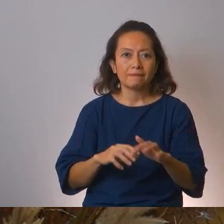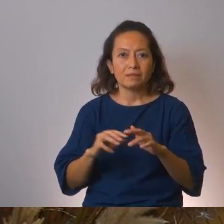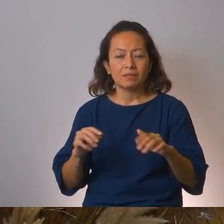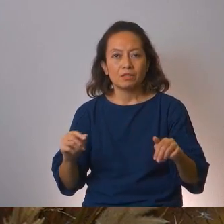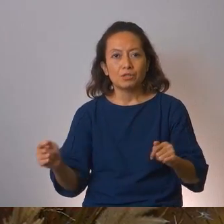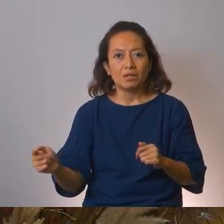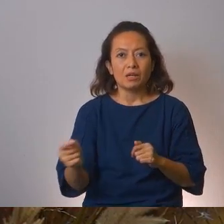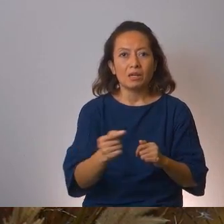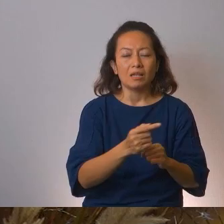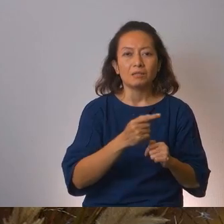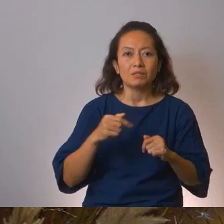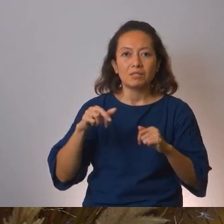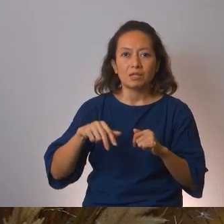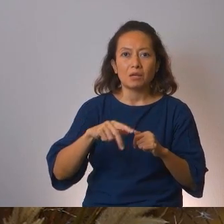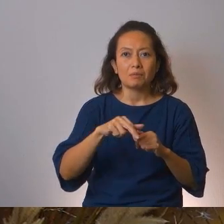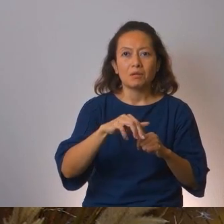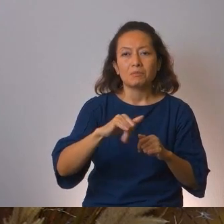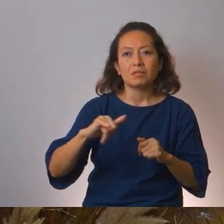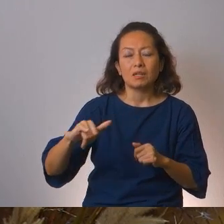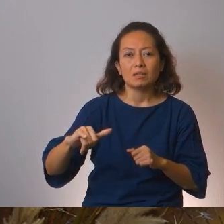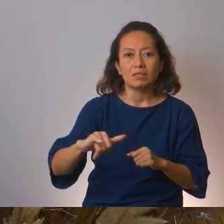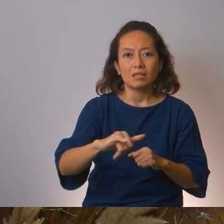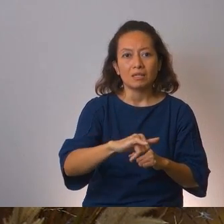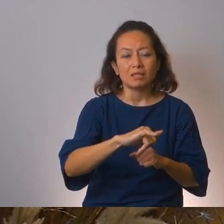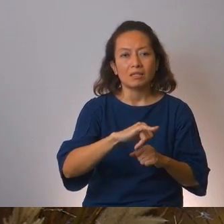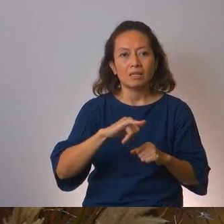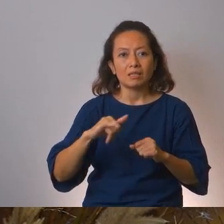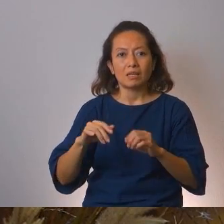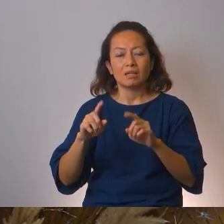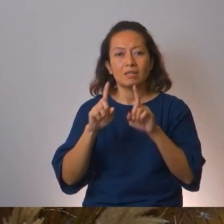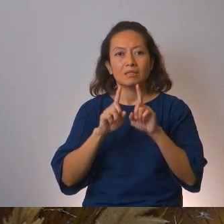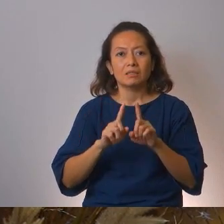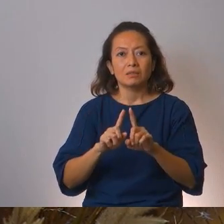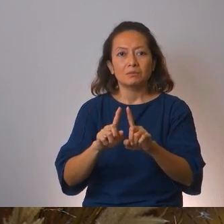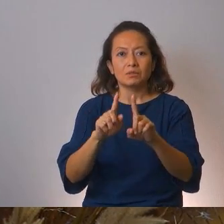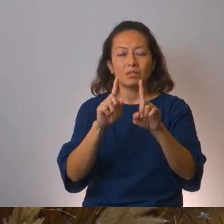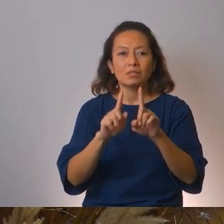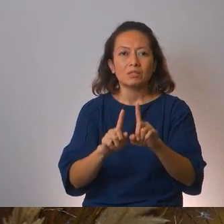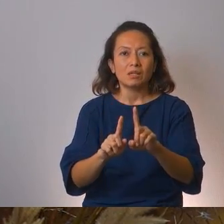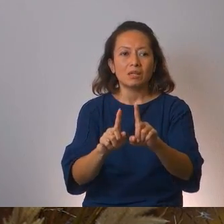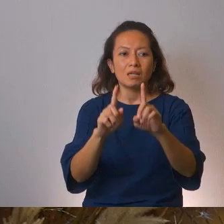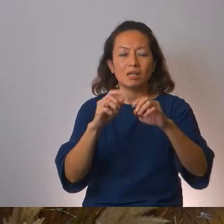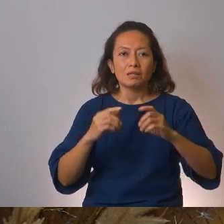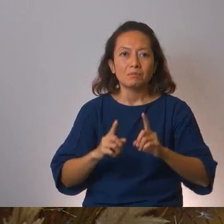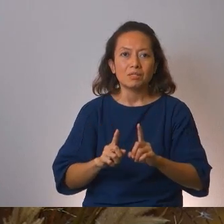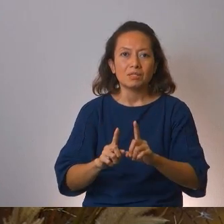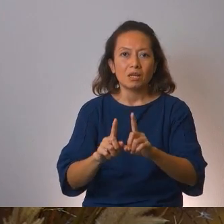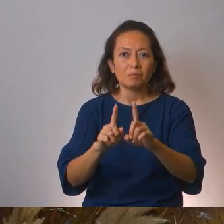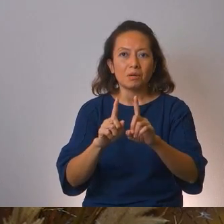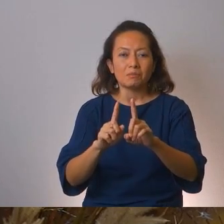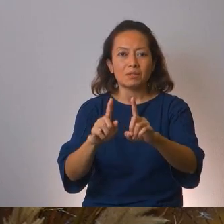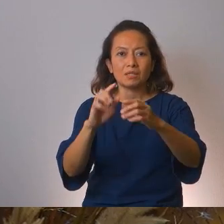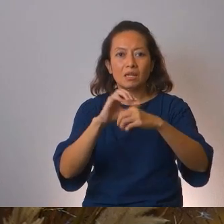Kita jalan bersama bergandengan erat. Kita jalan bersama